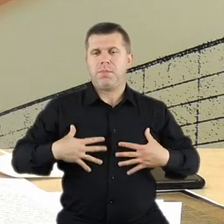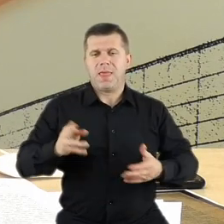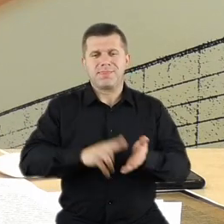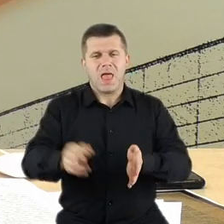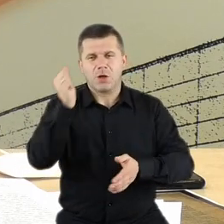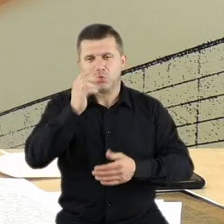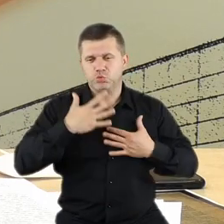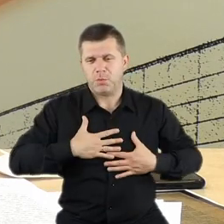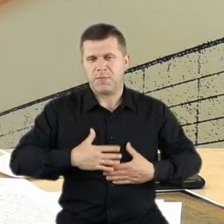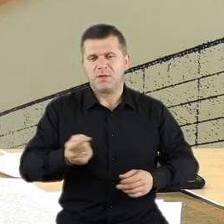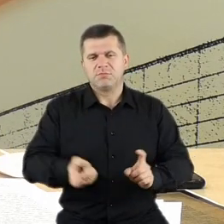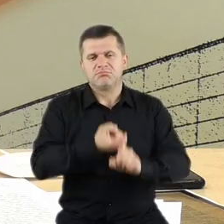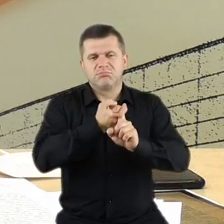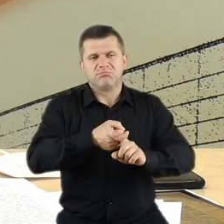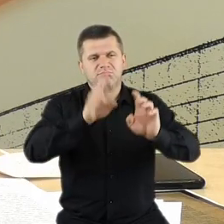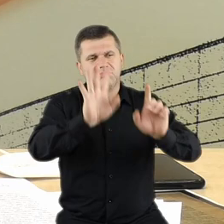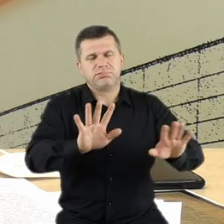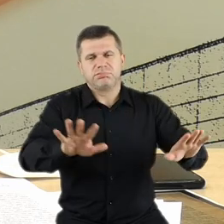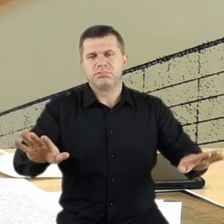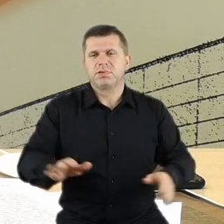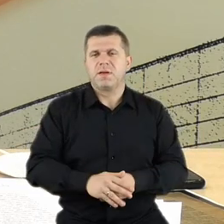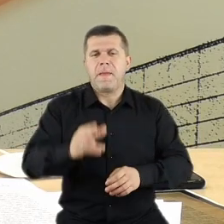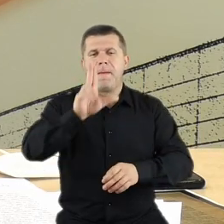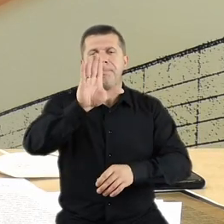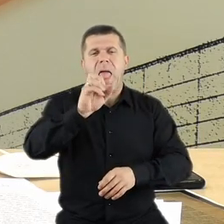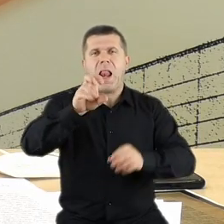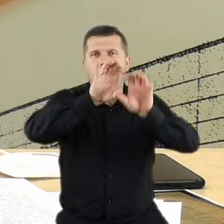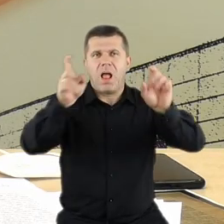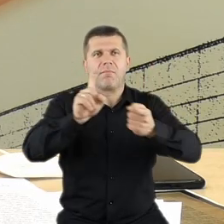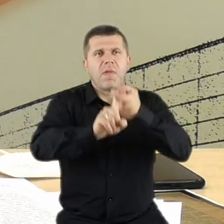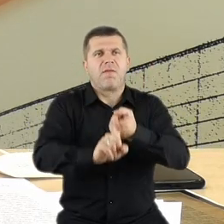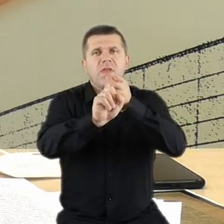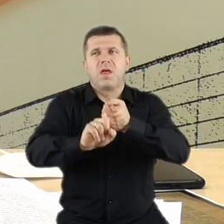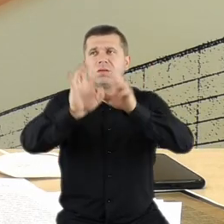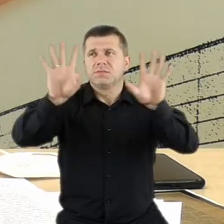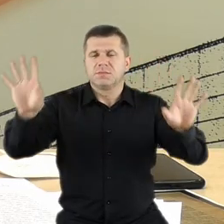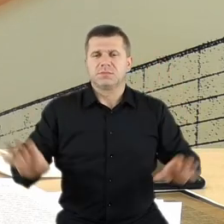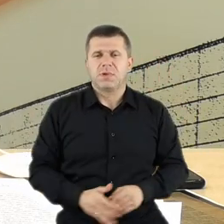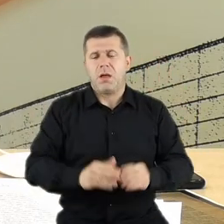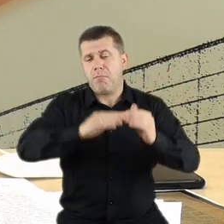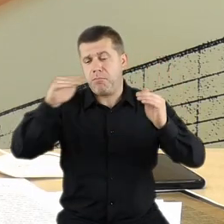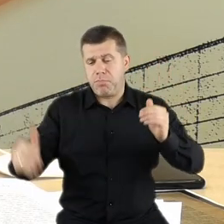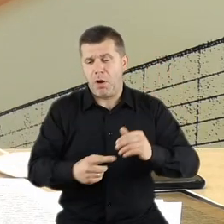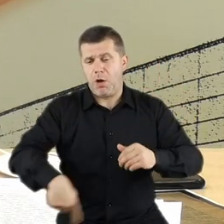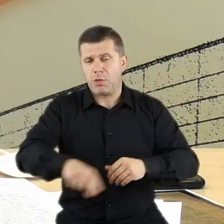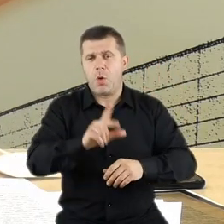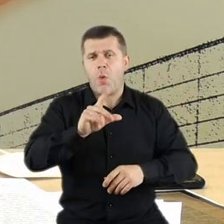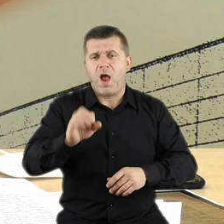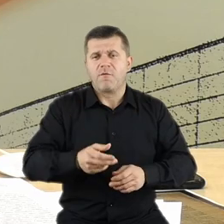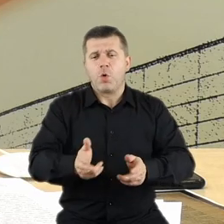całe się na grzędzie pomiędzy belkami u powały pod ławą poduszkami bolały się